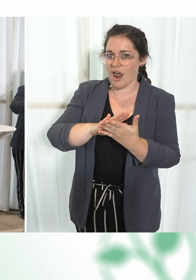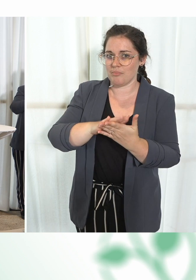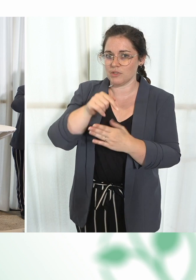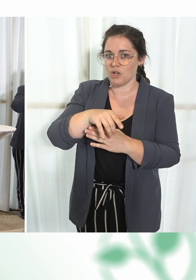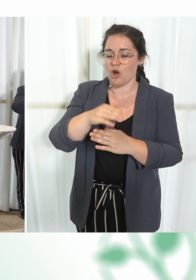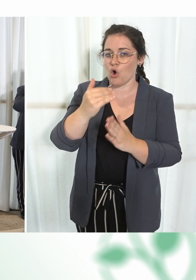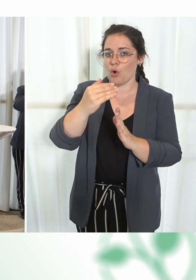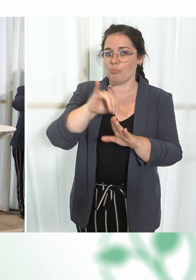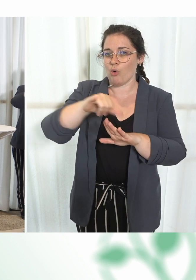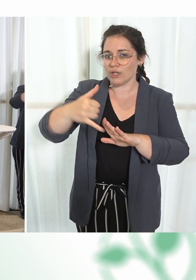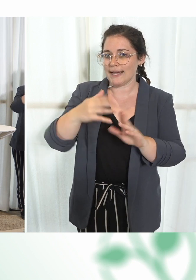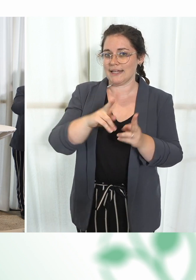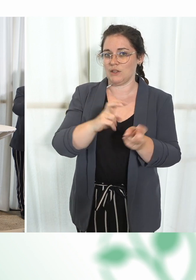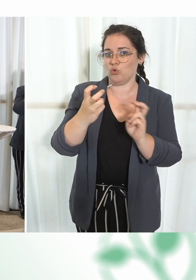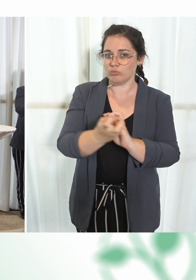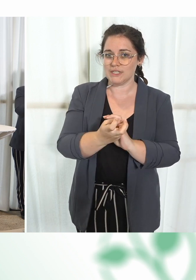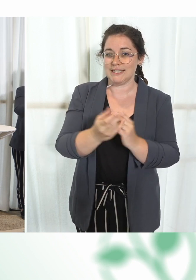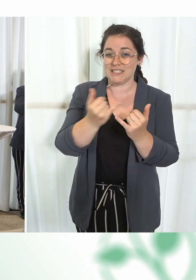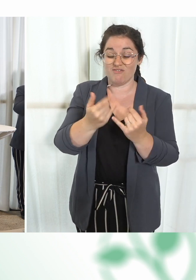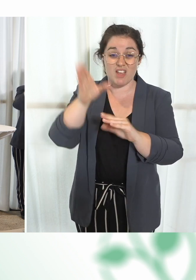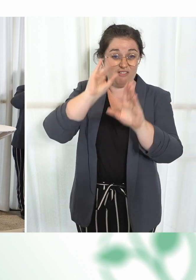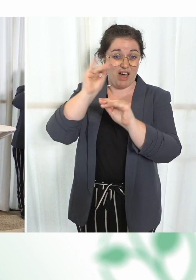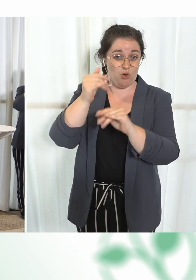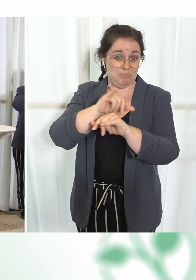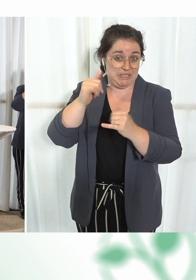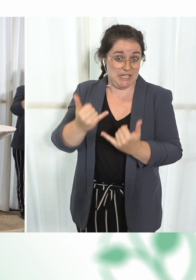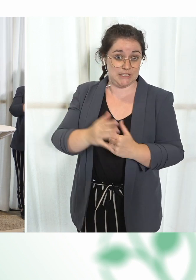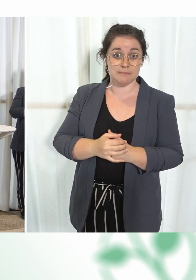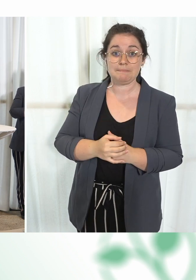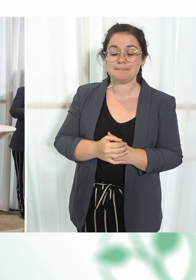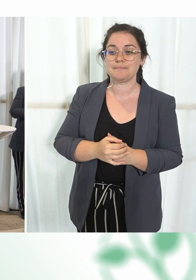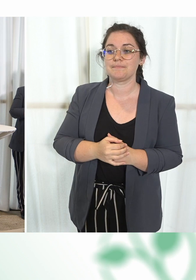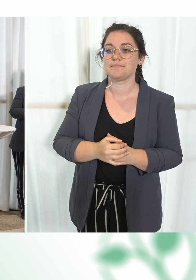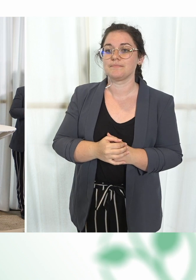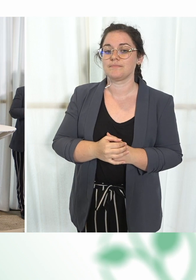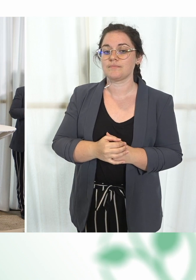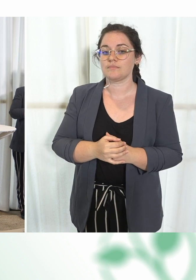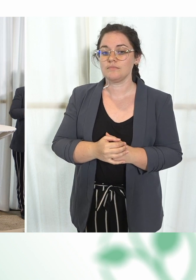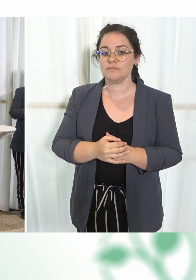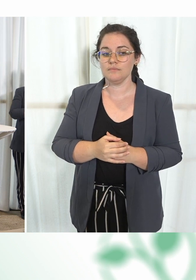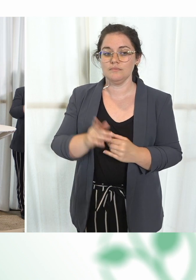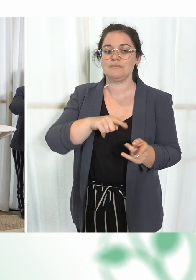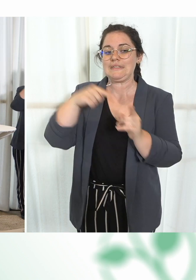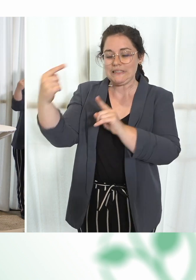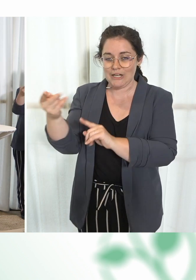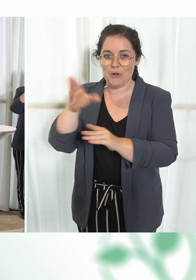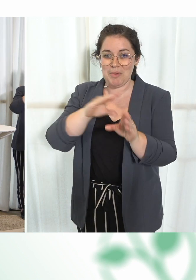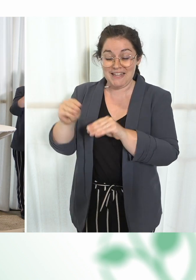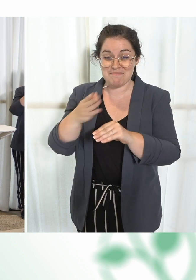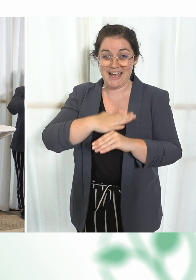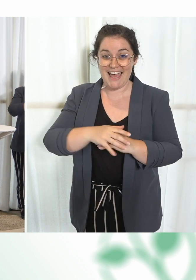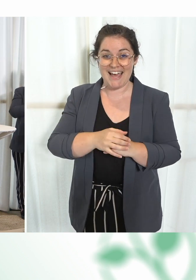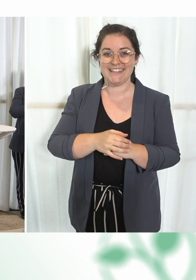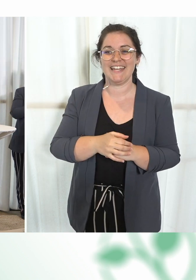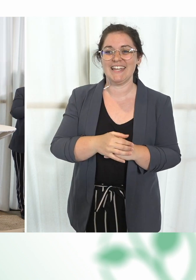Projekt so umsetzen konnte und wie sind denn die Erfahrungen damit? Übernehme ich vielleicht gern, gell? Wie